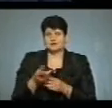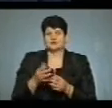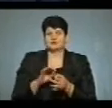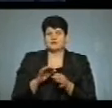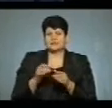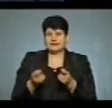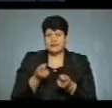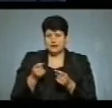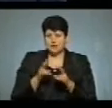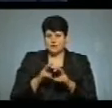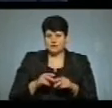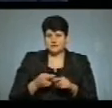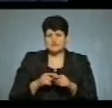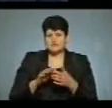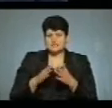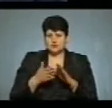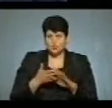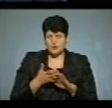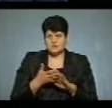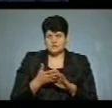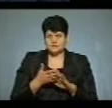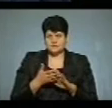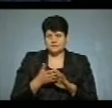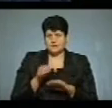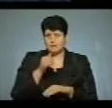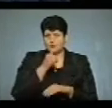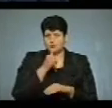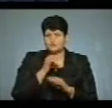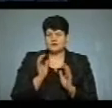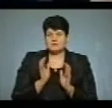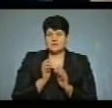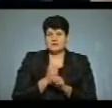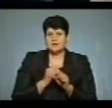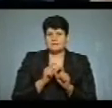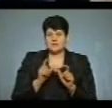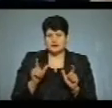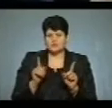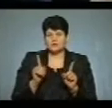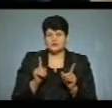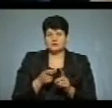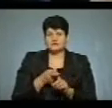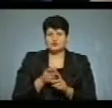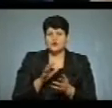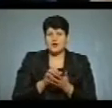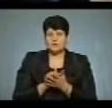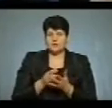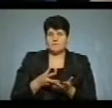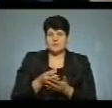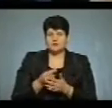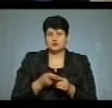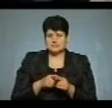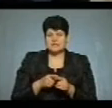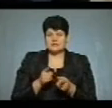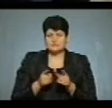на сьогоднішній день розібратися даною ситуацією і спробувати зберегти аптеку. Що стосується орендної плати, то це не зовсім